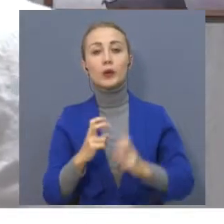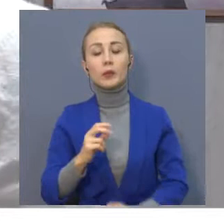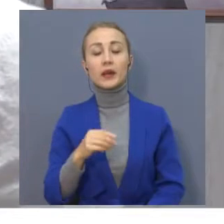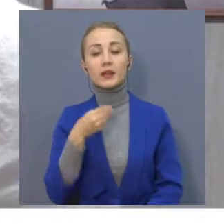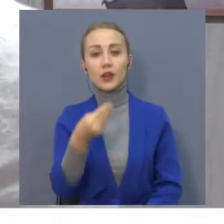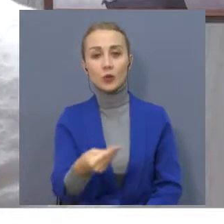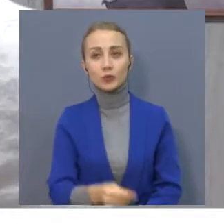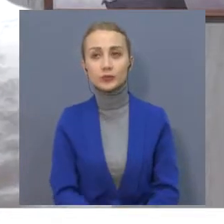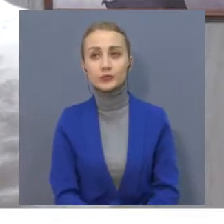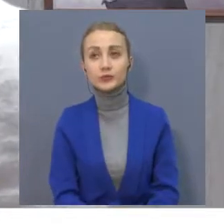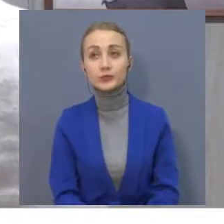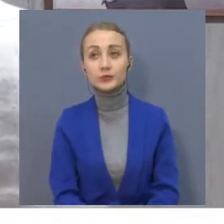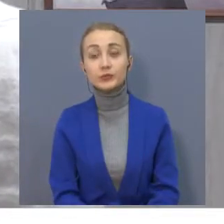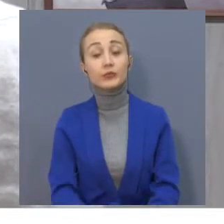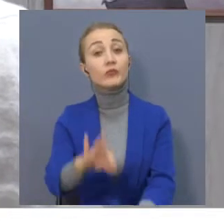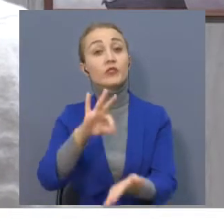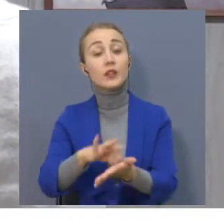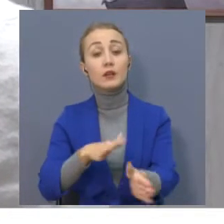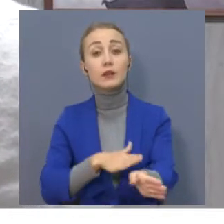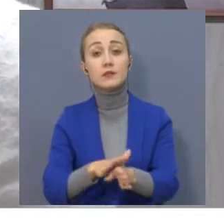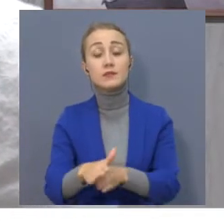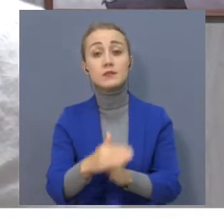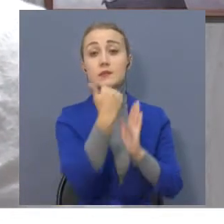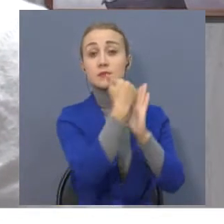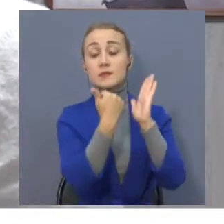Нұрсұлтан қаласының азық-түлік белдеуін қолдау және